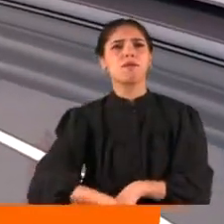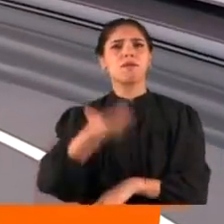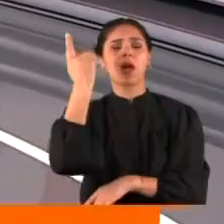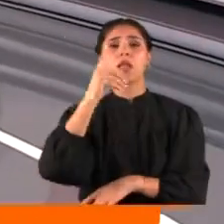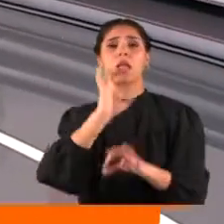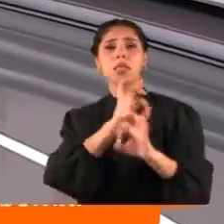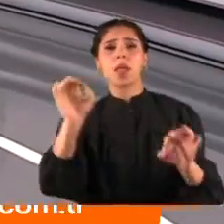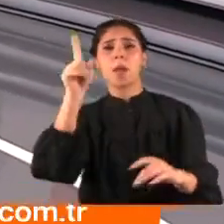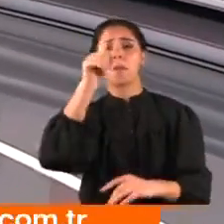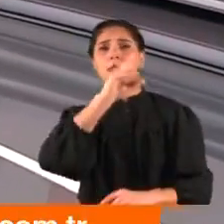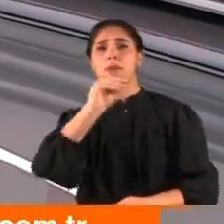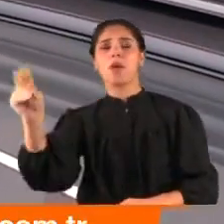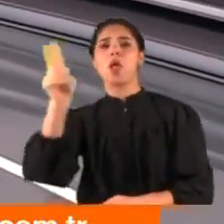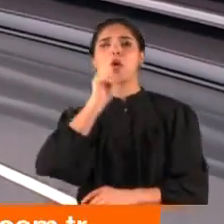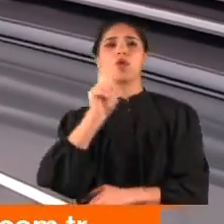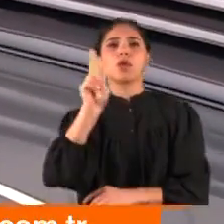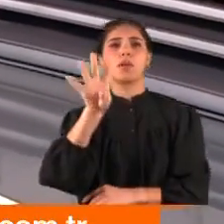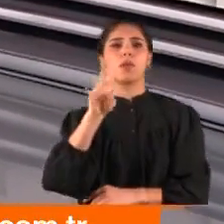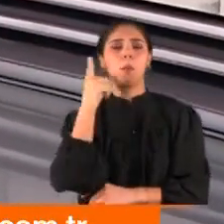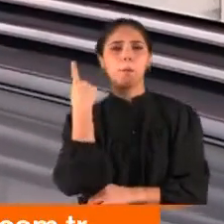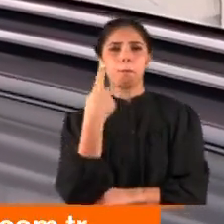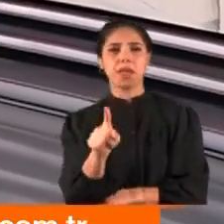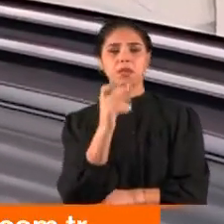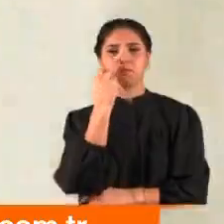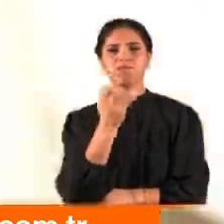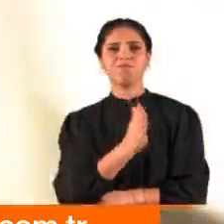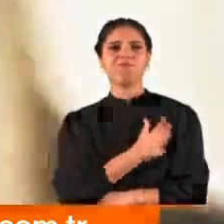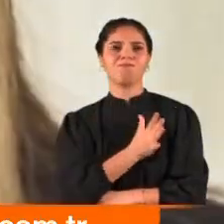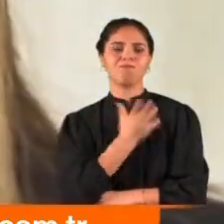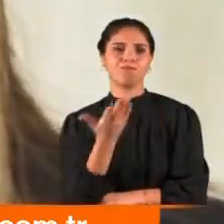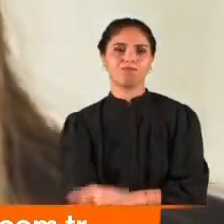yüksek. Tam 1 milyon 224 bin lira.